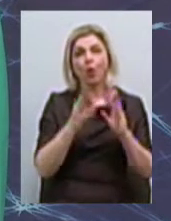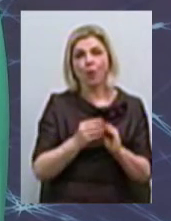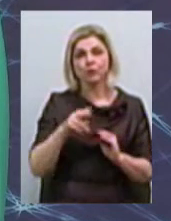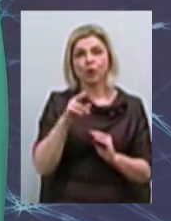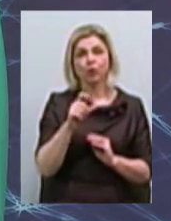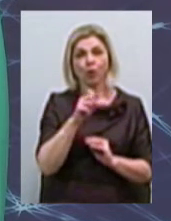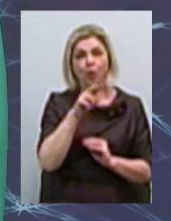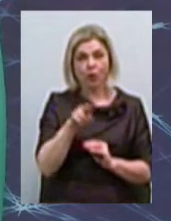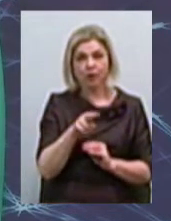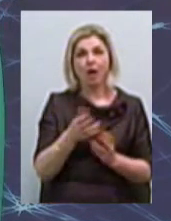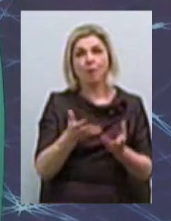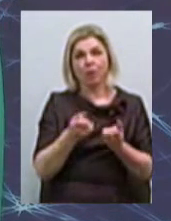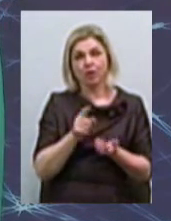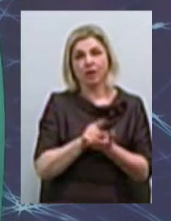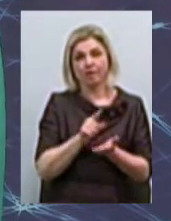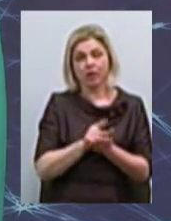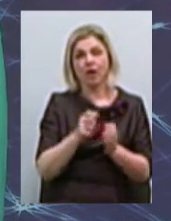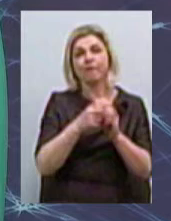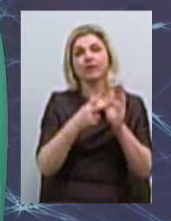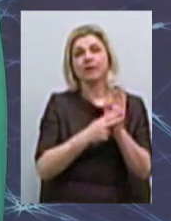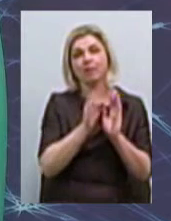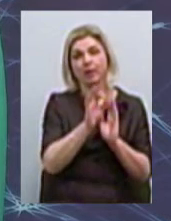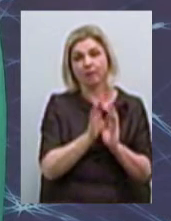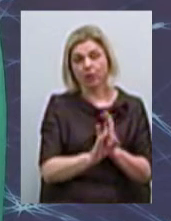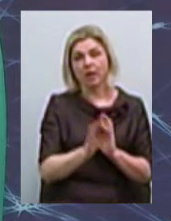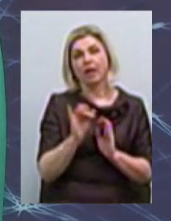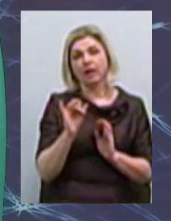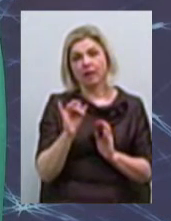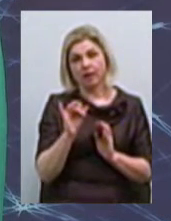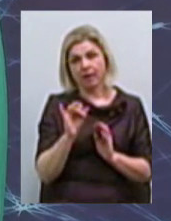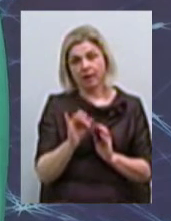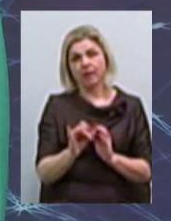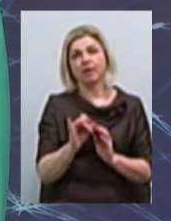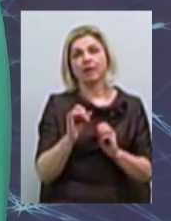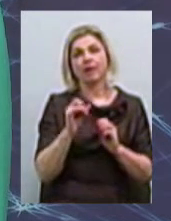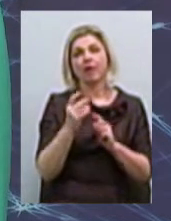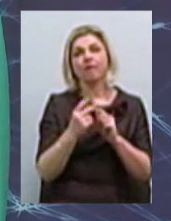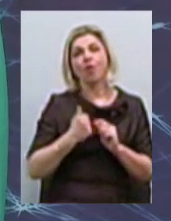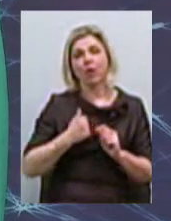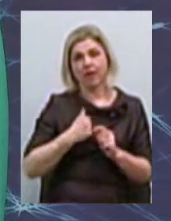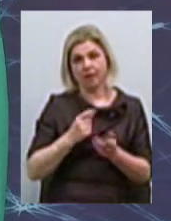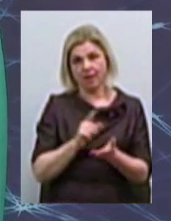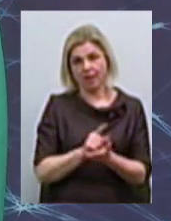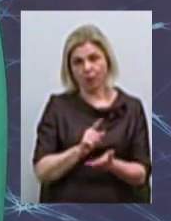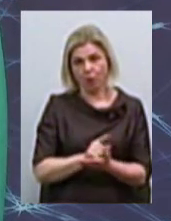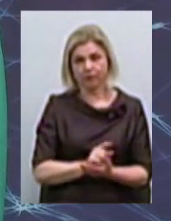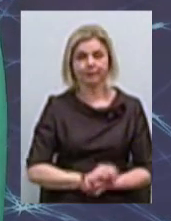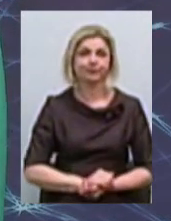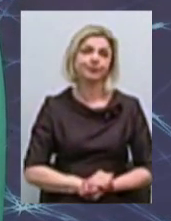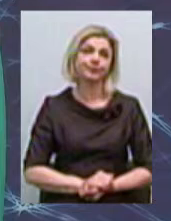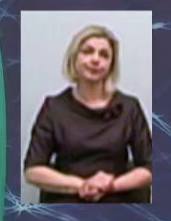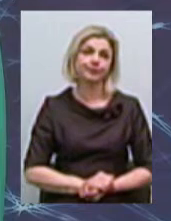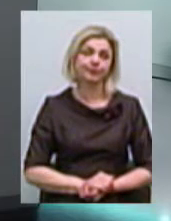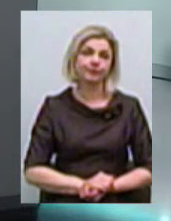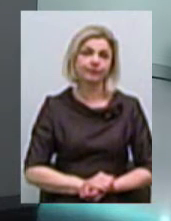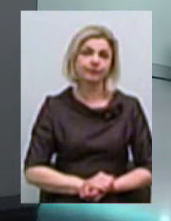якого буде отримано податок за ставкою 18%, податок на доходи фізичних осіб та військовий збір за ставкою